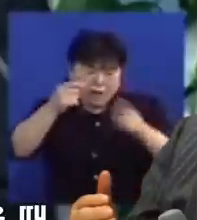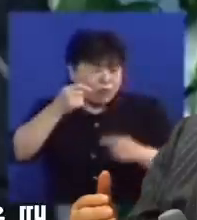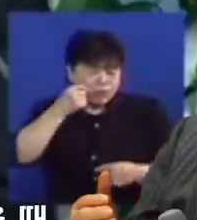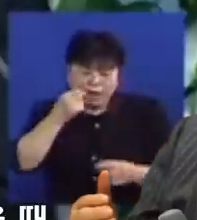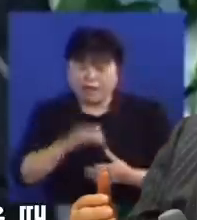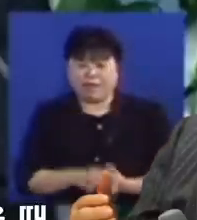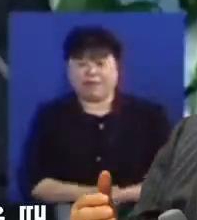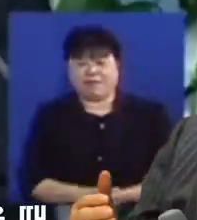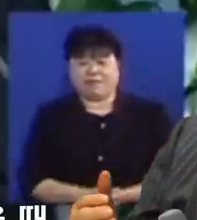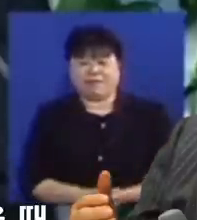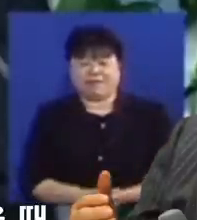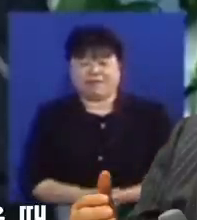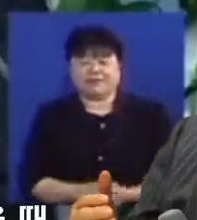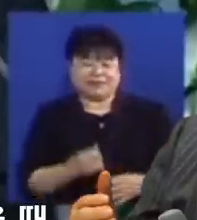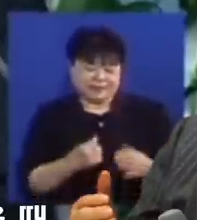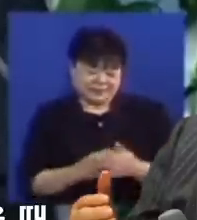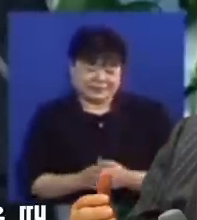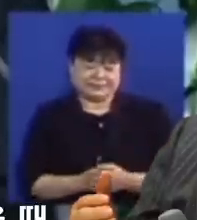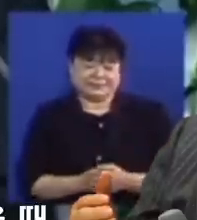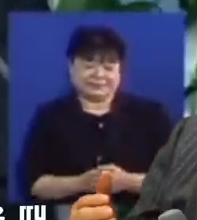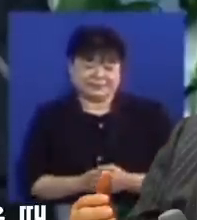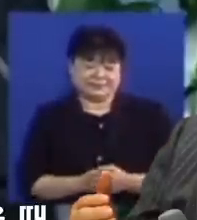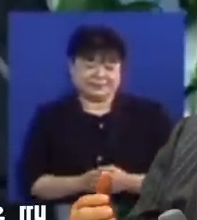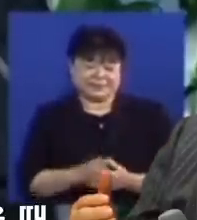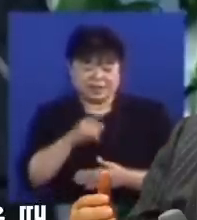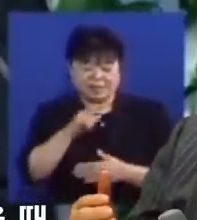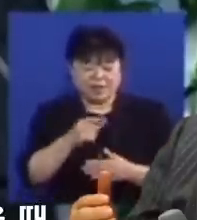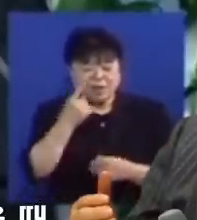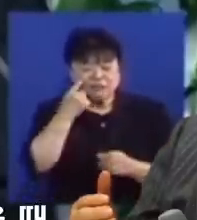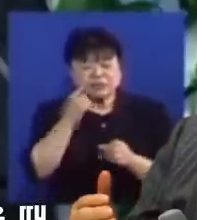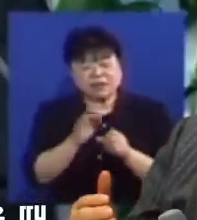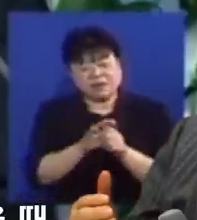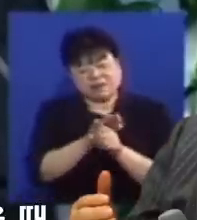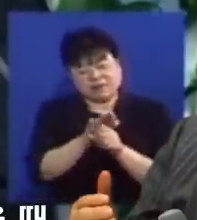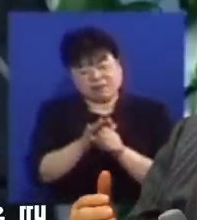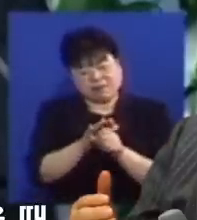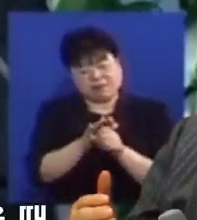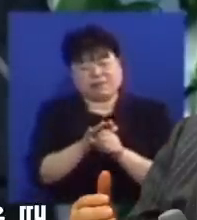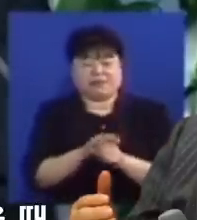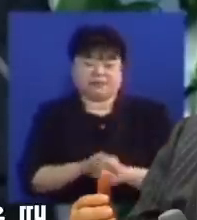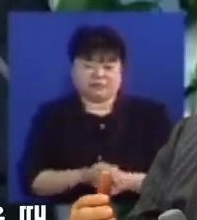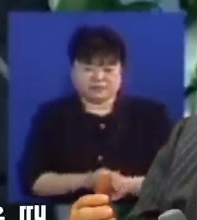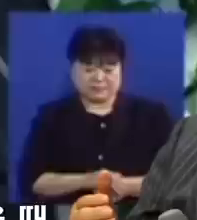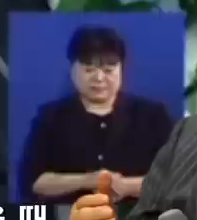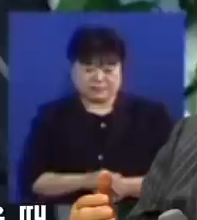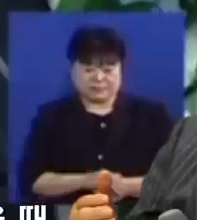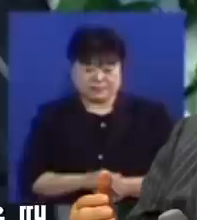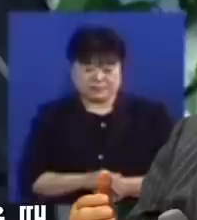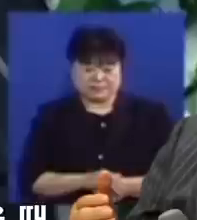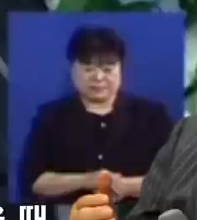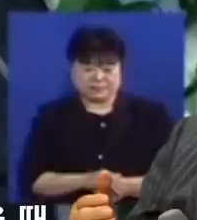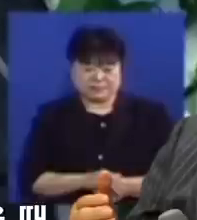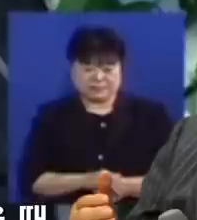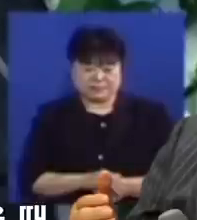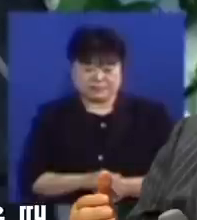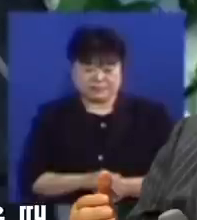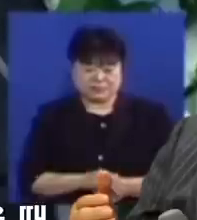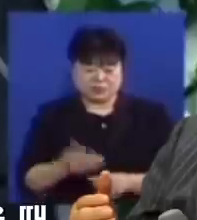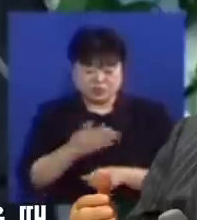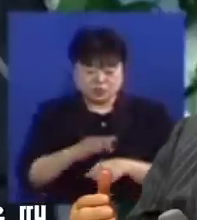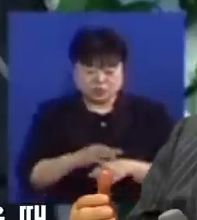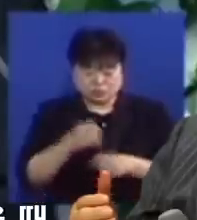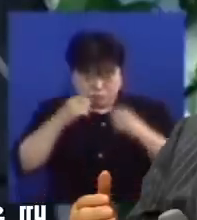떠졌어요. 그래서 내가 참 마음에 너무 불쌍해 느끼고 괴롭게 했는데 그는 육신의 눈은